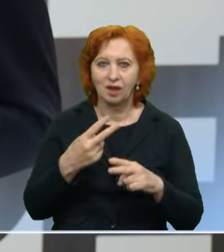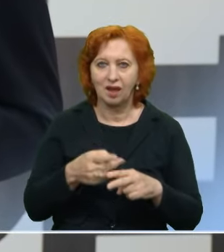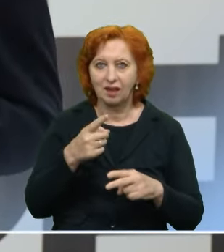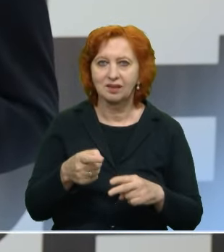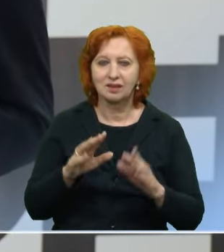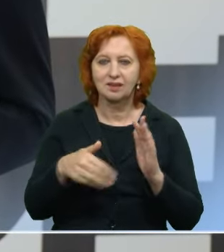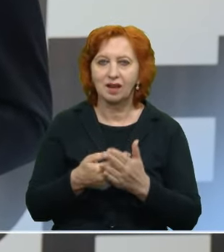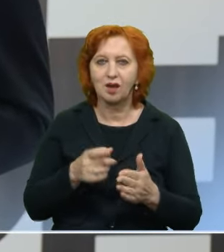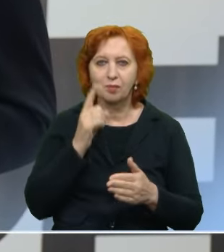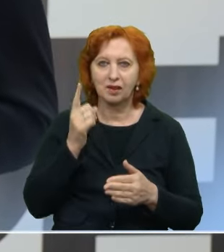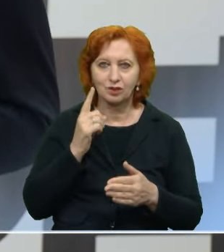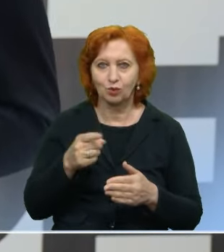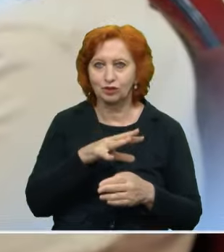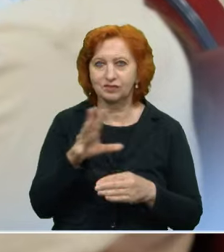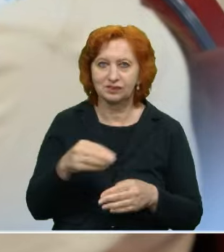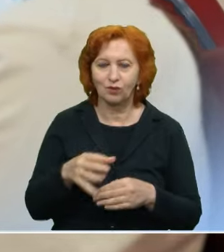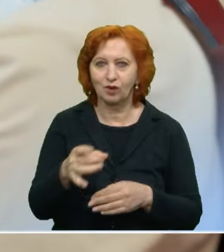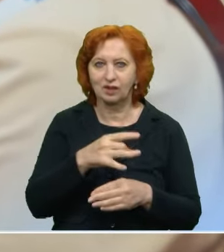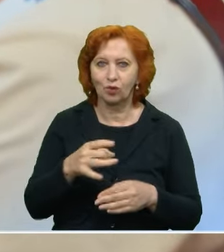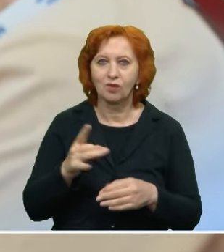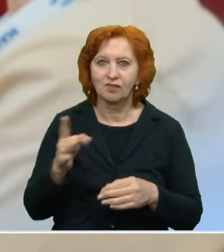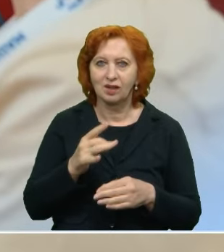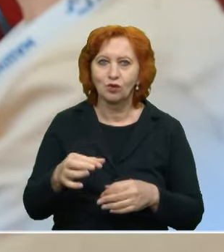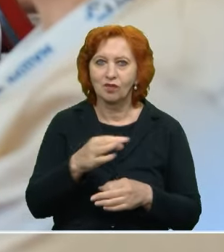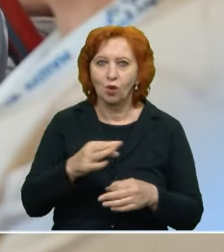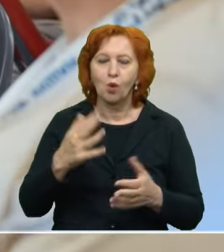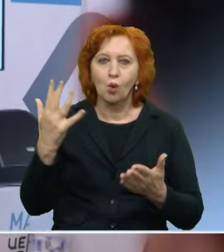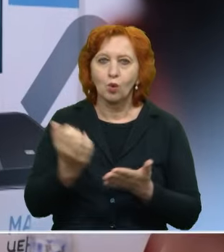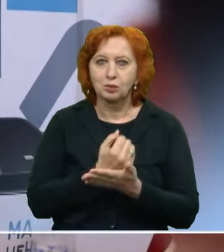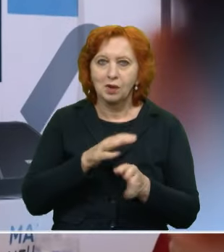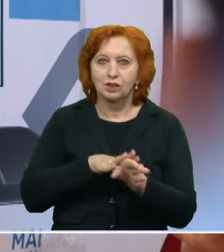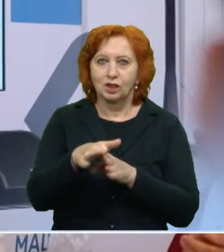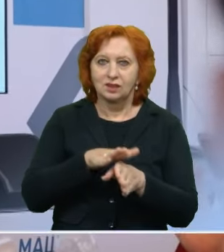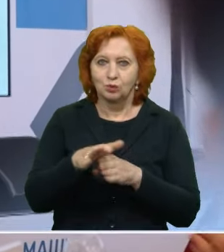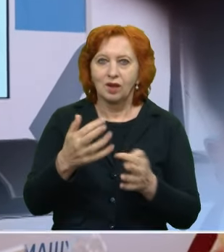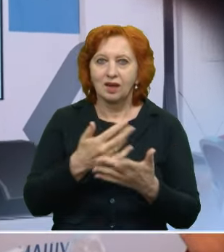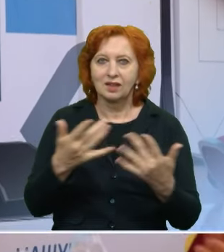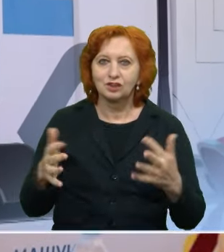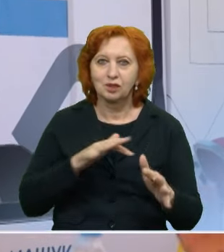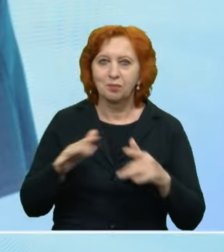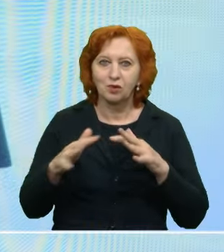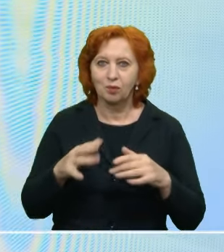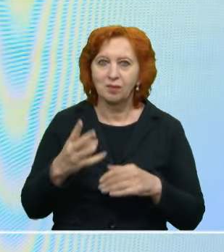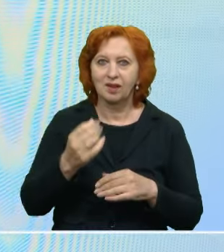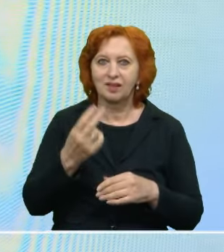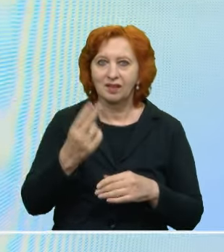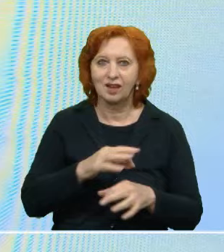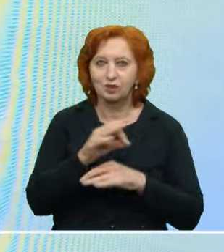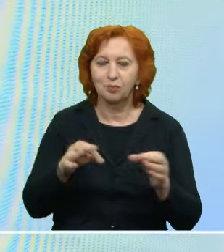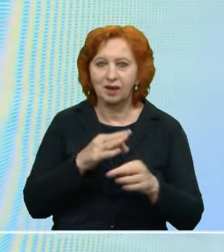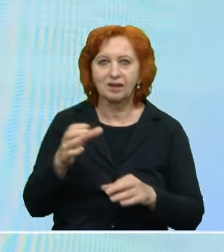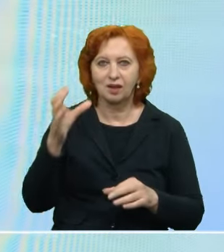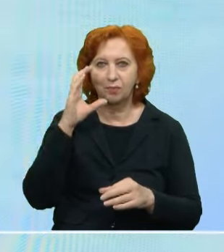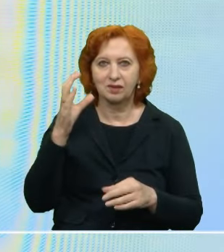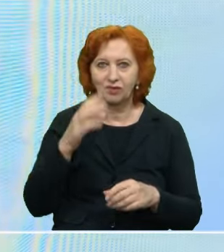инфраструктуры для молодежи на территории всего нашего региона. Ростовская область успешно реализовывает различные мероприятия в рамках национального проекта образования,